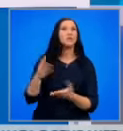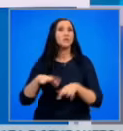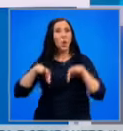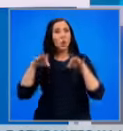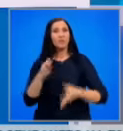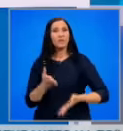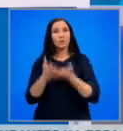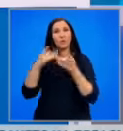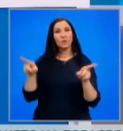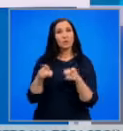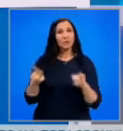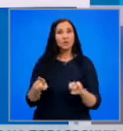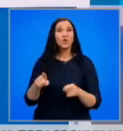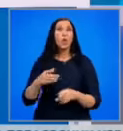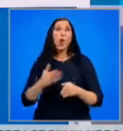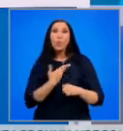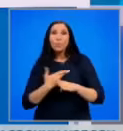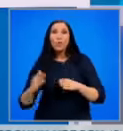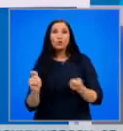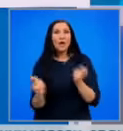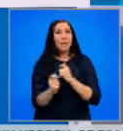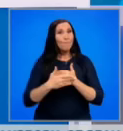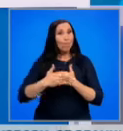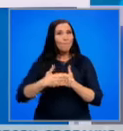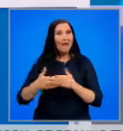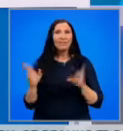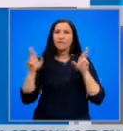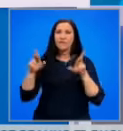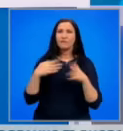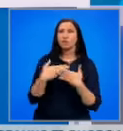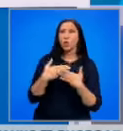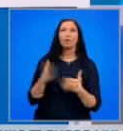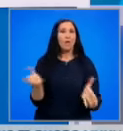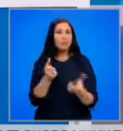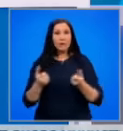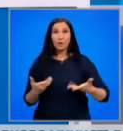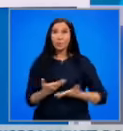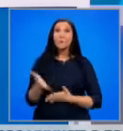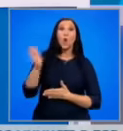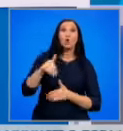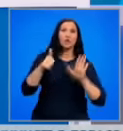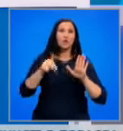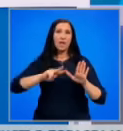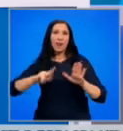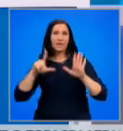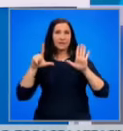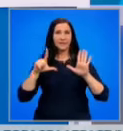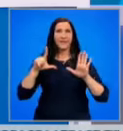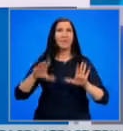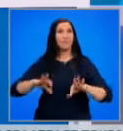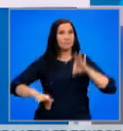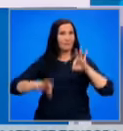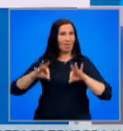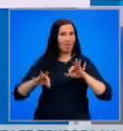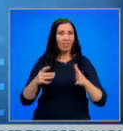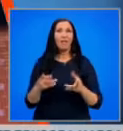да подкрепят управляващите. От Продължаваме промяната се надяват, че скоро ще намерят нужните им още 6 или 7 гласа, за да се